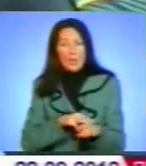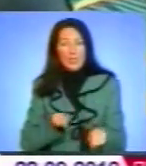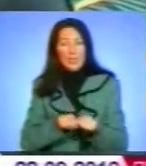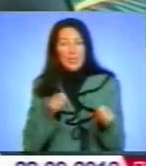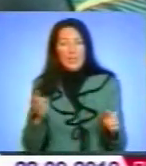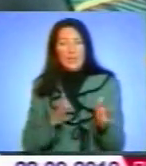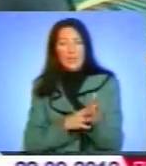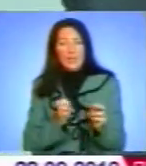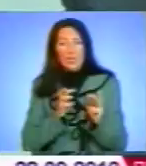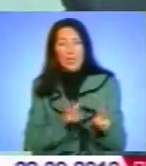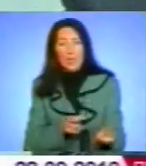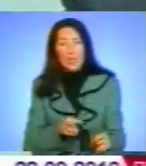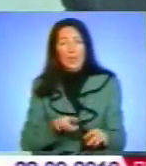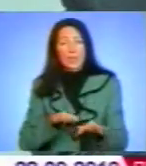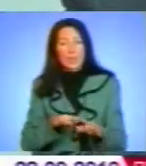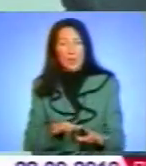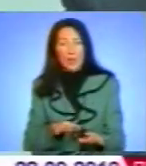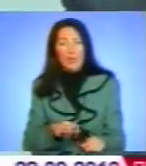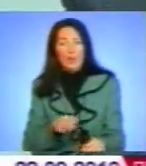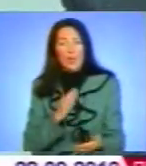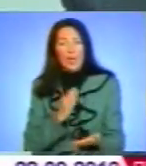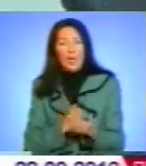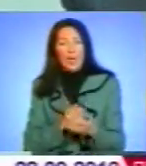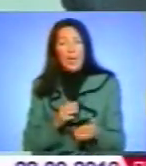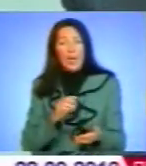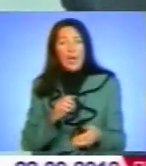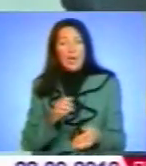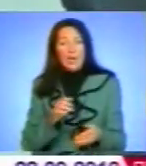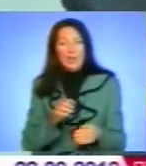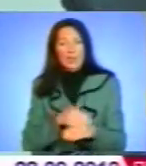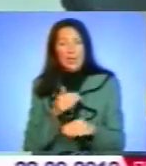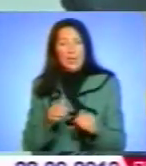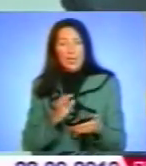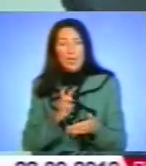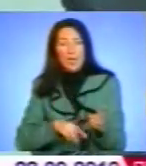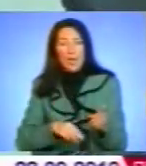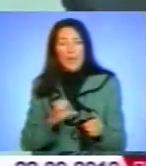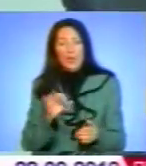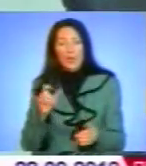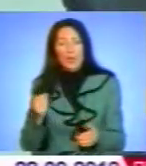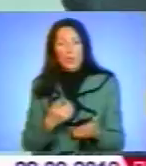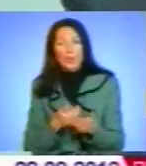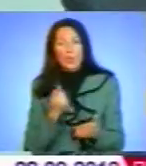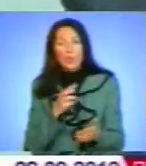справ. Застосовано фінансових санкцій на суму майже 1 мільйон гривень.